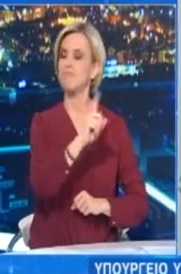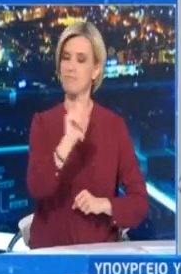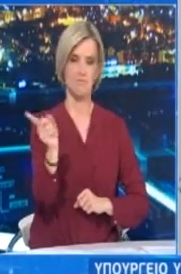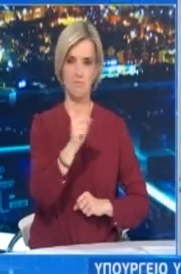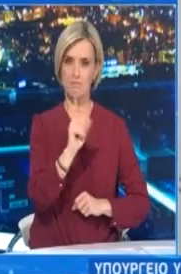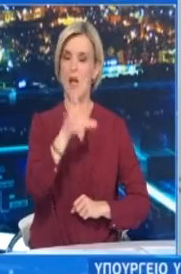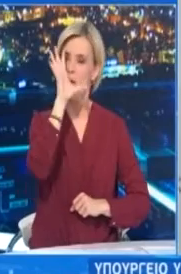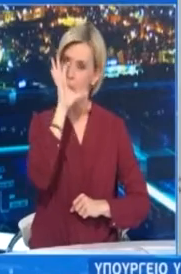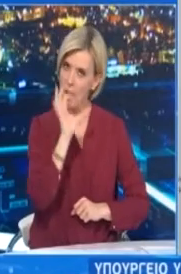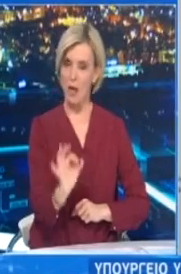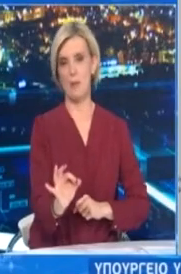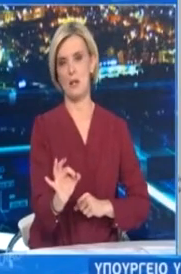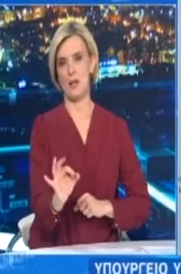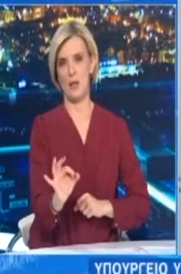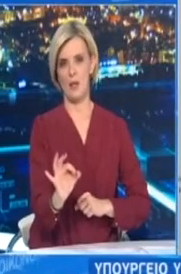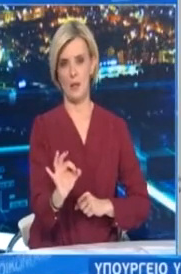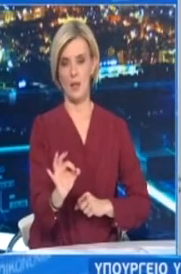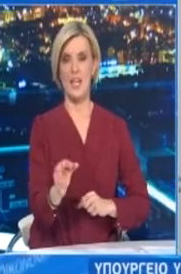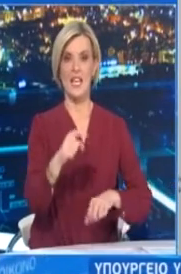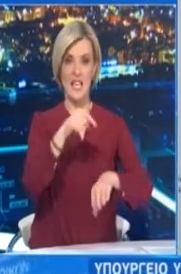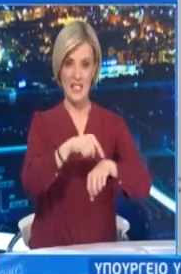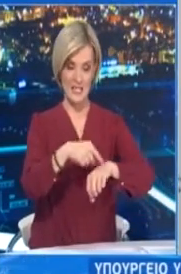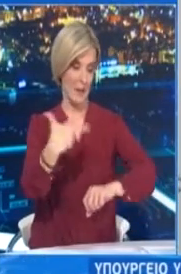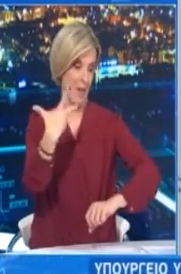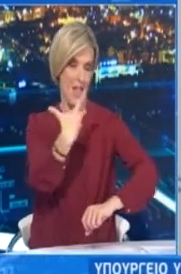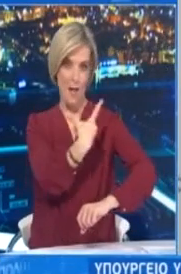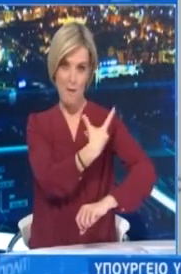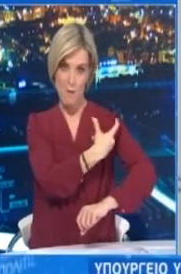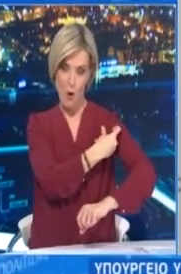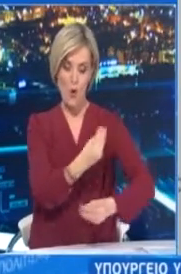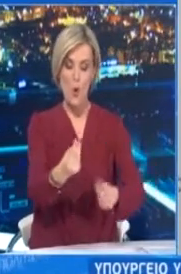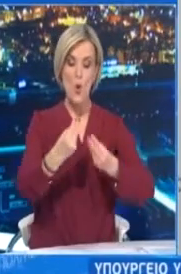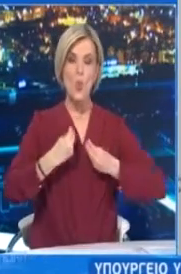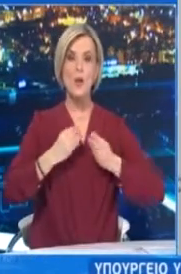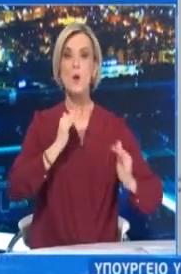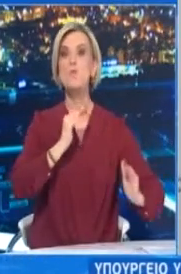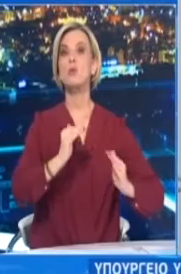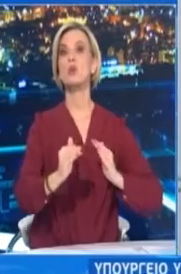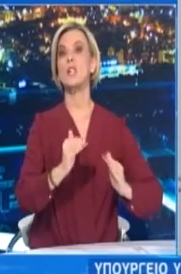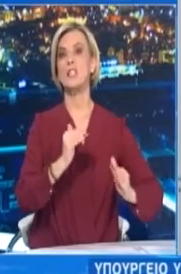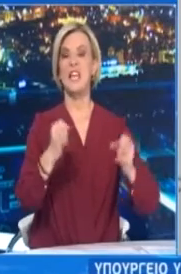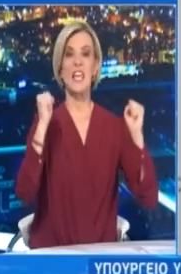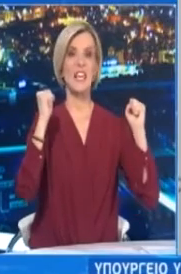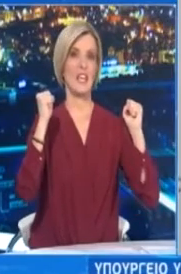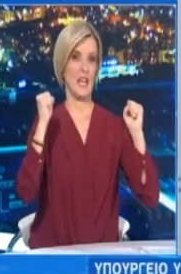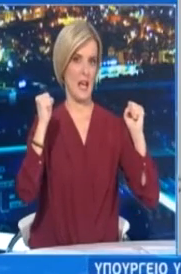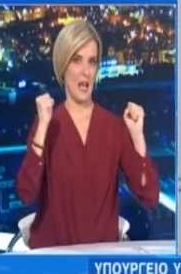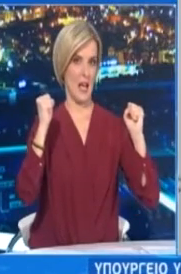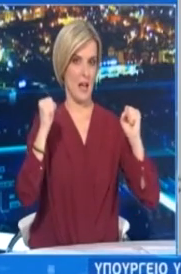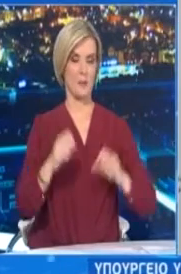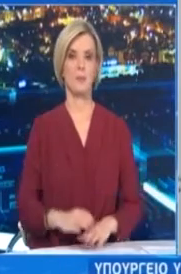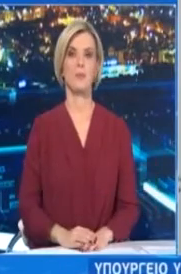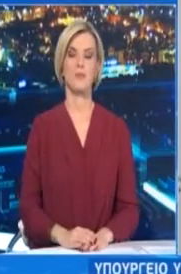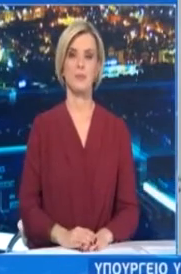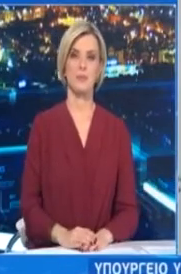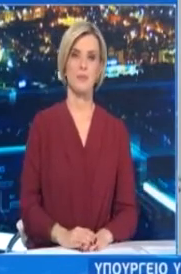τους άλλους γύρω του την προστασία που προσφέρει ο εμβολιασμός. Με μια πρώτη ματιά είναι ίσως φυσικό να